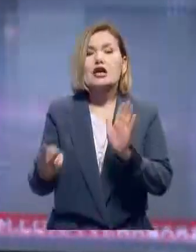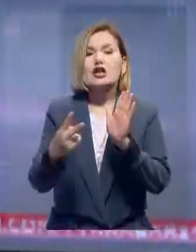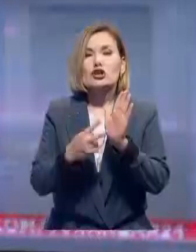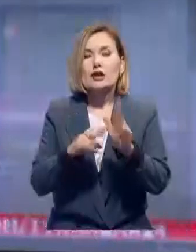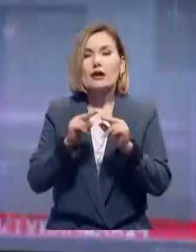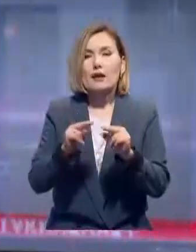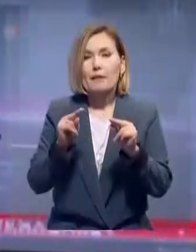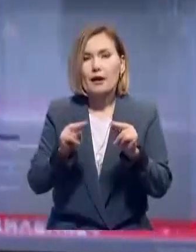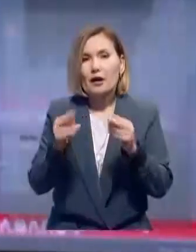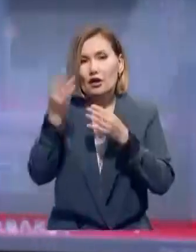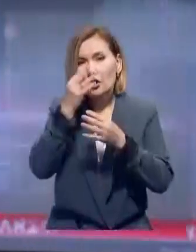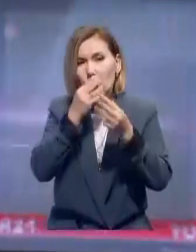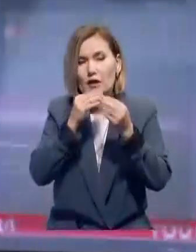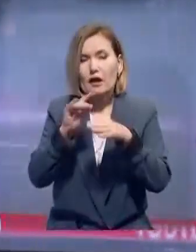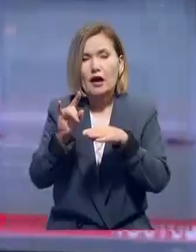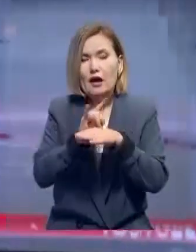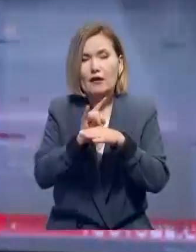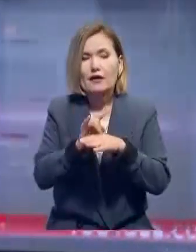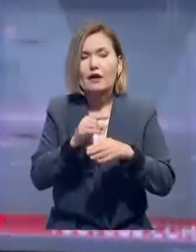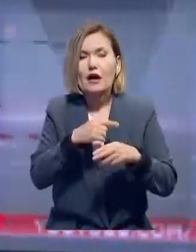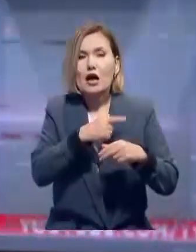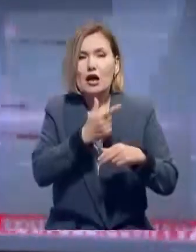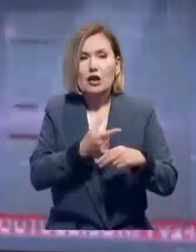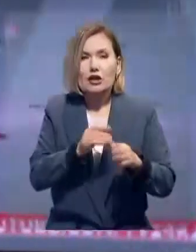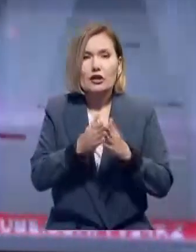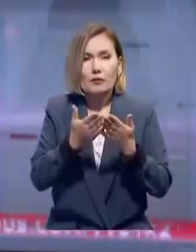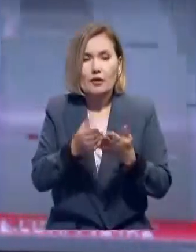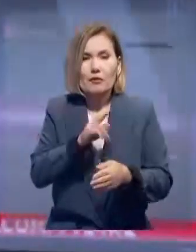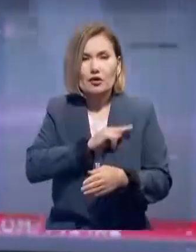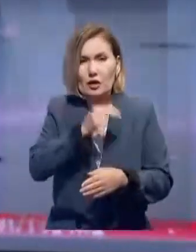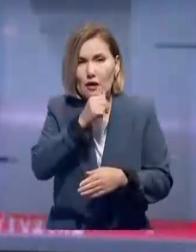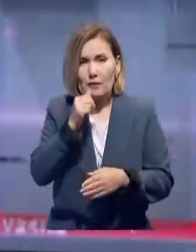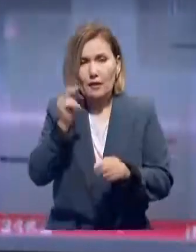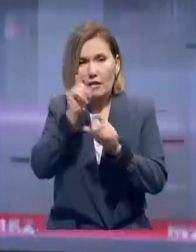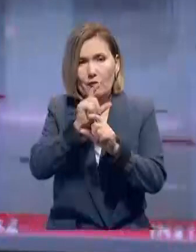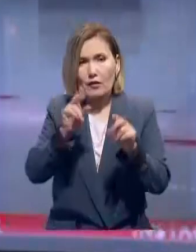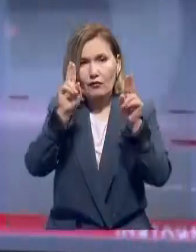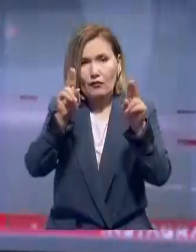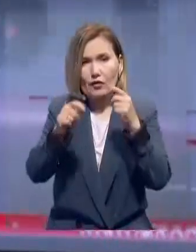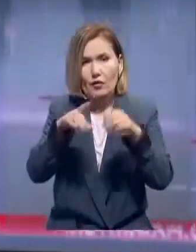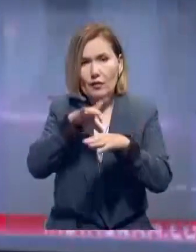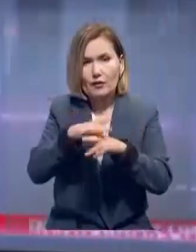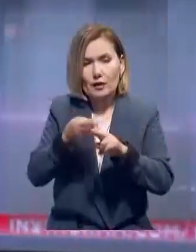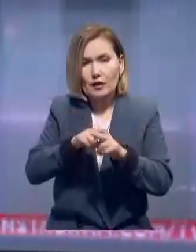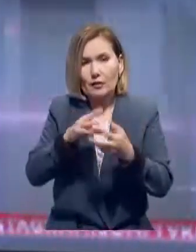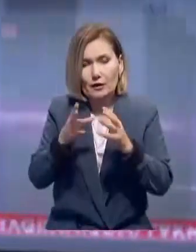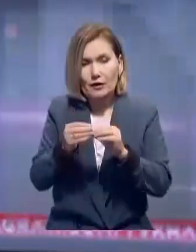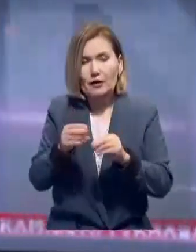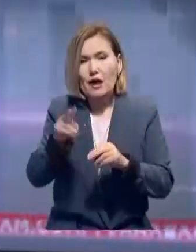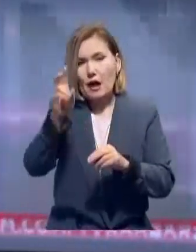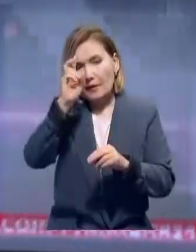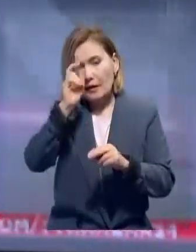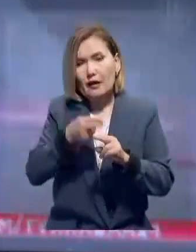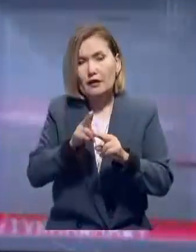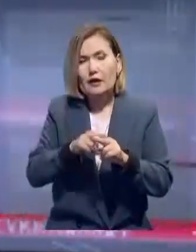Жеті мұғалім жалған дипломмен жұмыс істеген. Бұл Маңғыстау облысы Мұнайлы ауданындағы мектептерде болған жағдай. Енді олар осы күнге дейін мемлекеттен